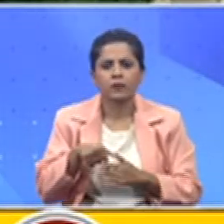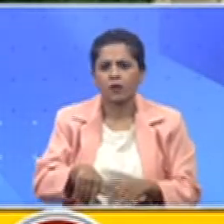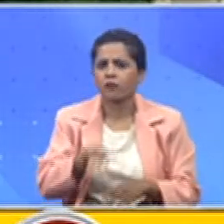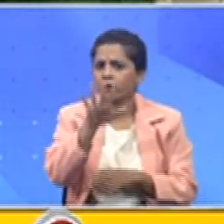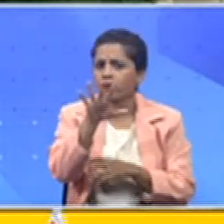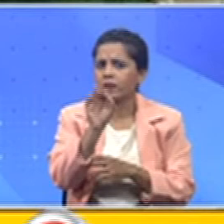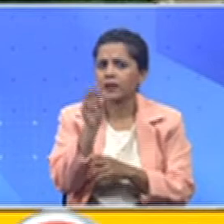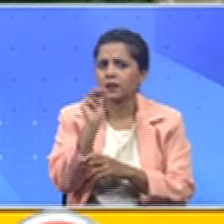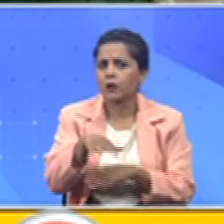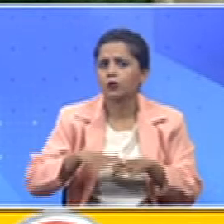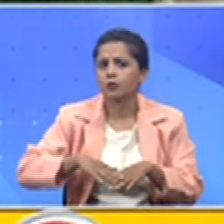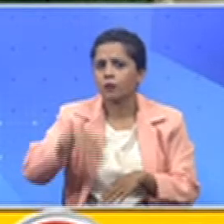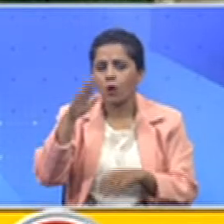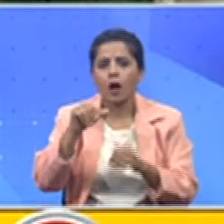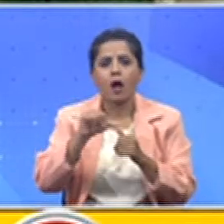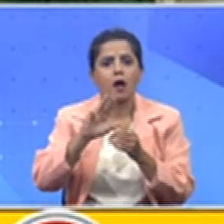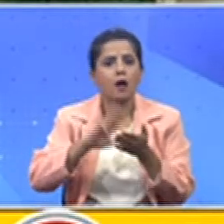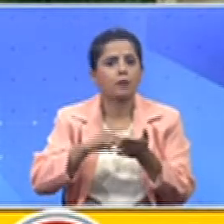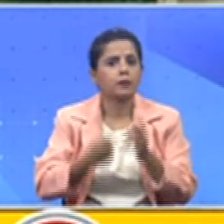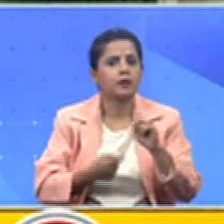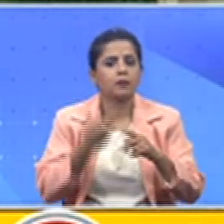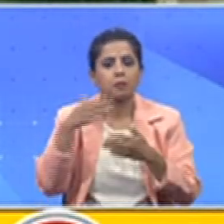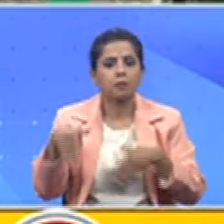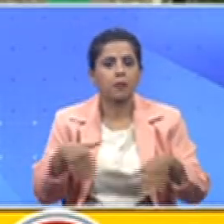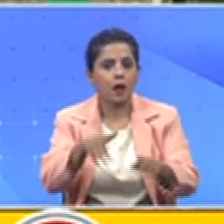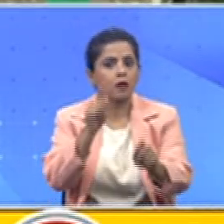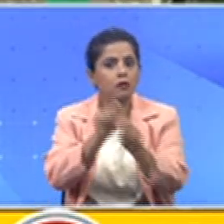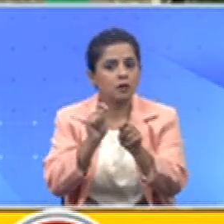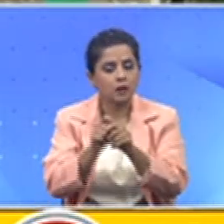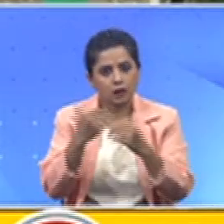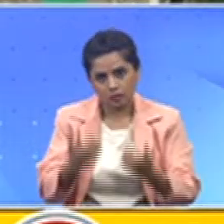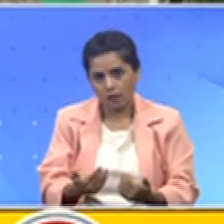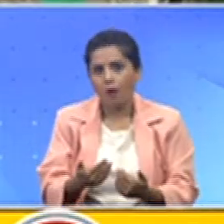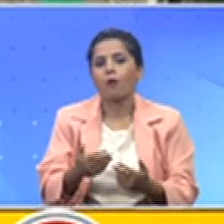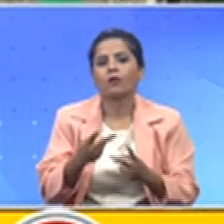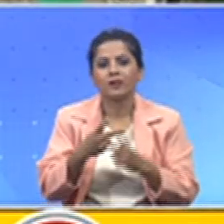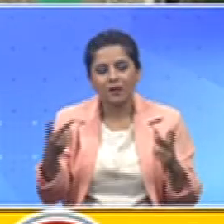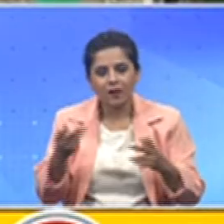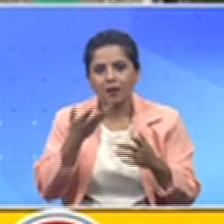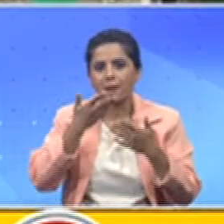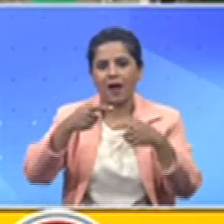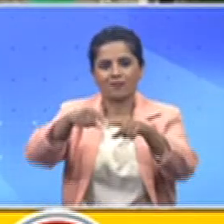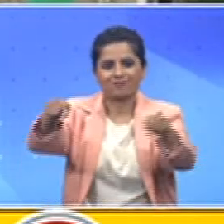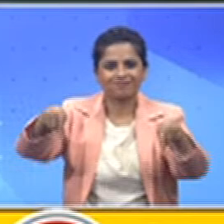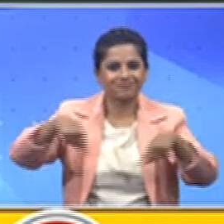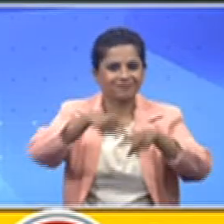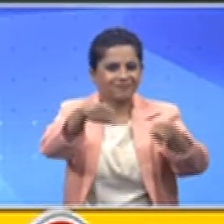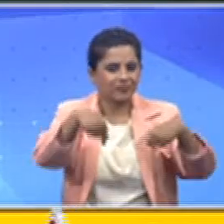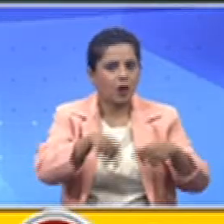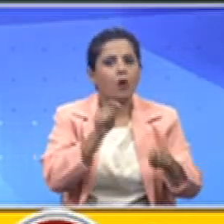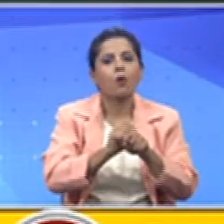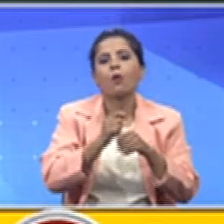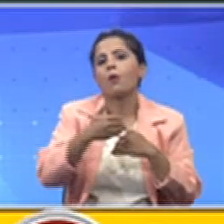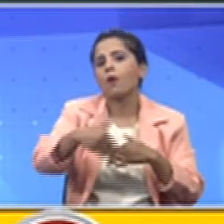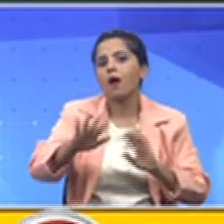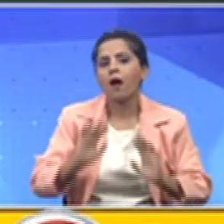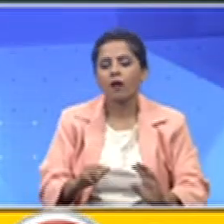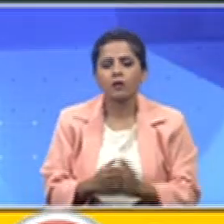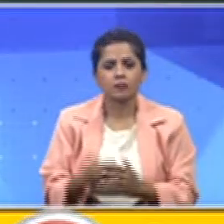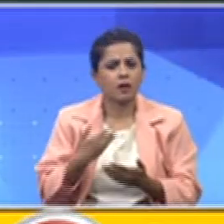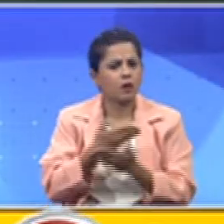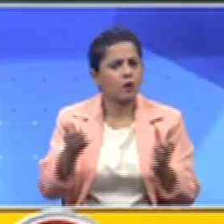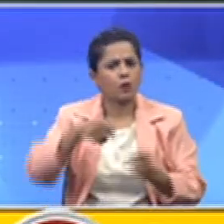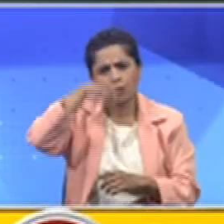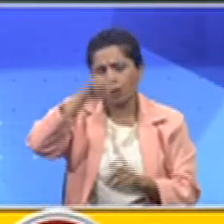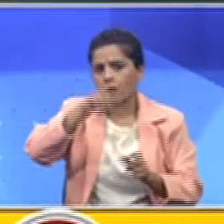50,000 से ज्यादा अमृत सरोवरों को बनाने का काम चल भी रहा है। हमारे देशवासी